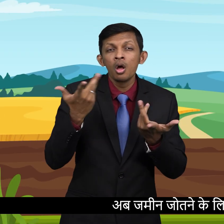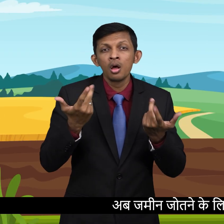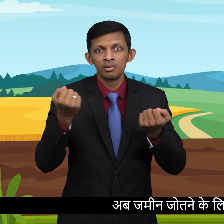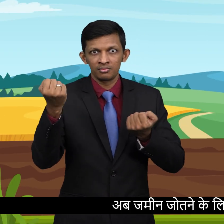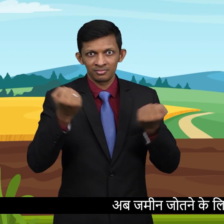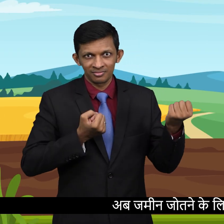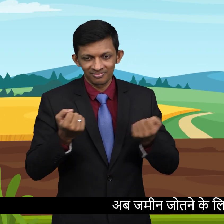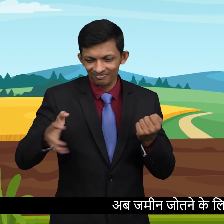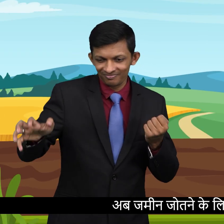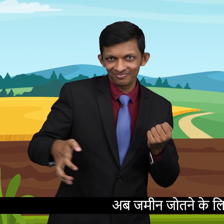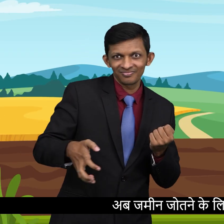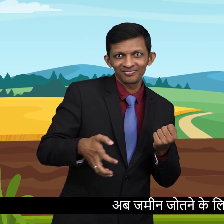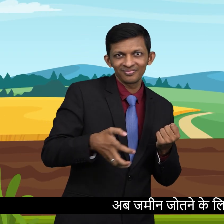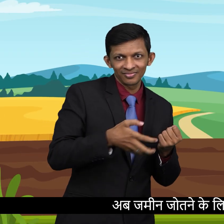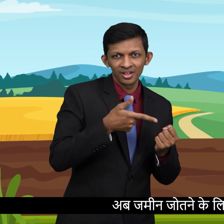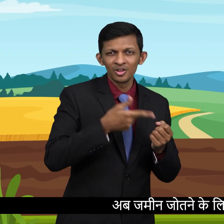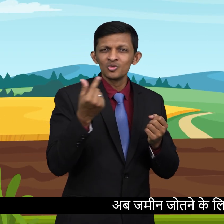है।